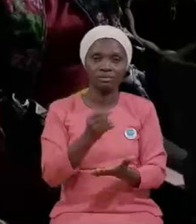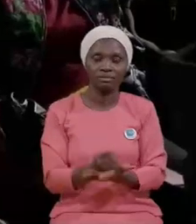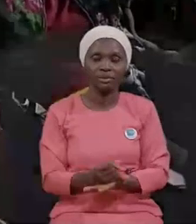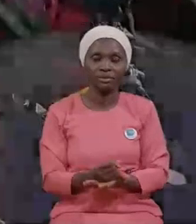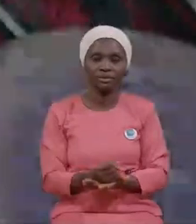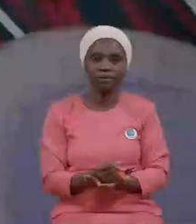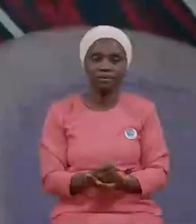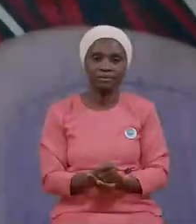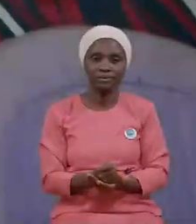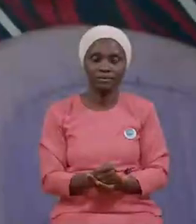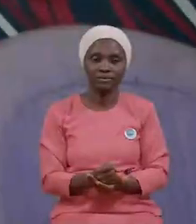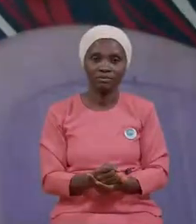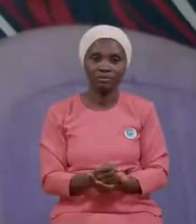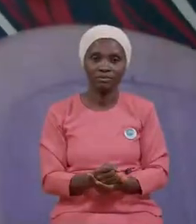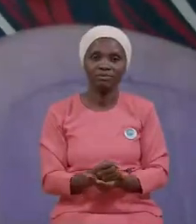Bientôt.